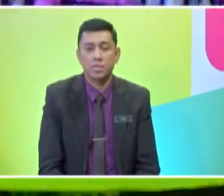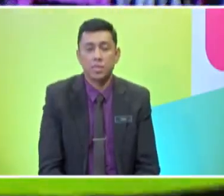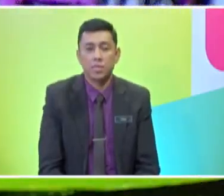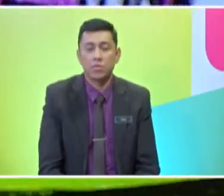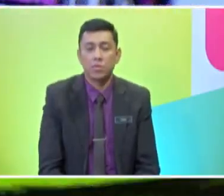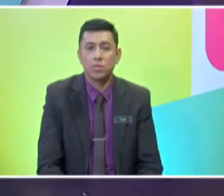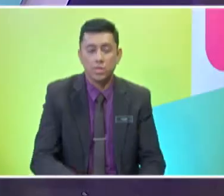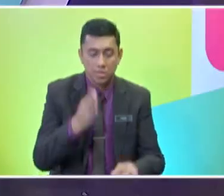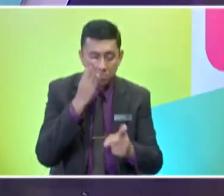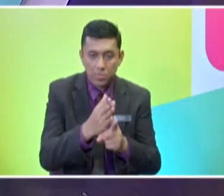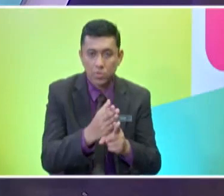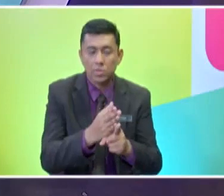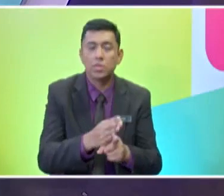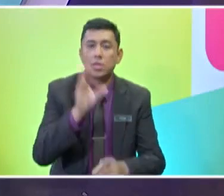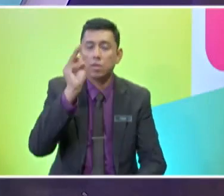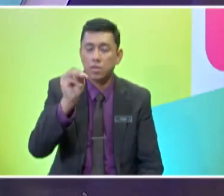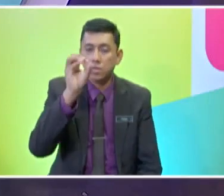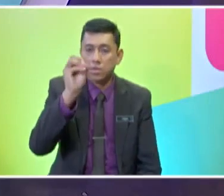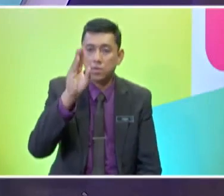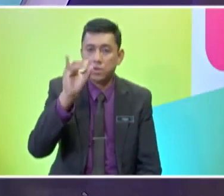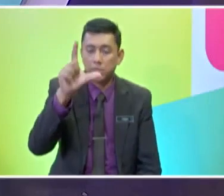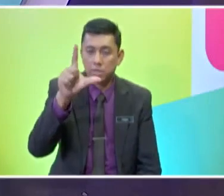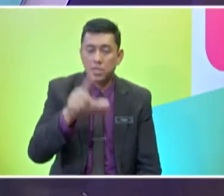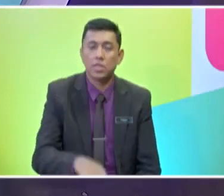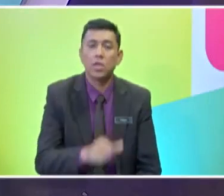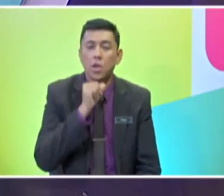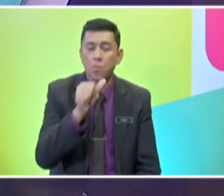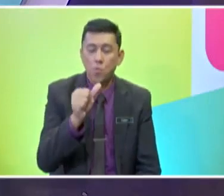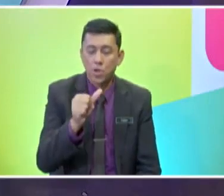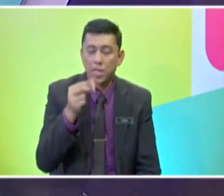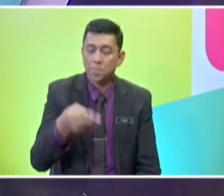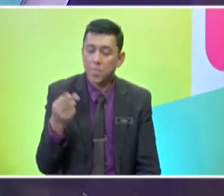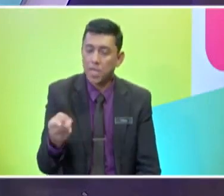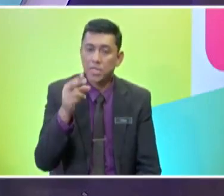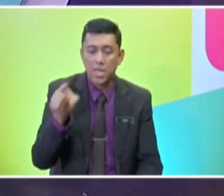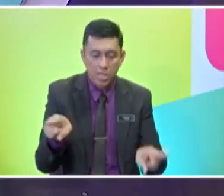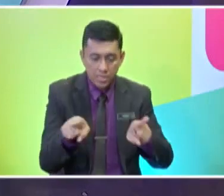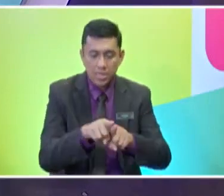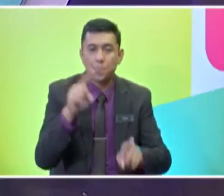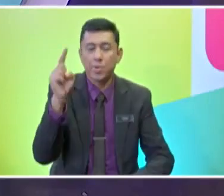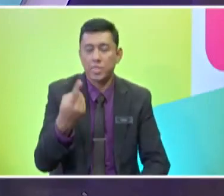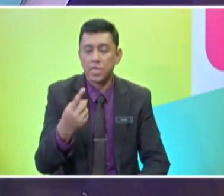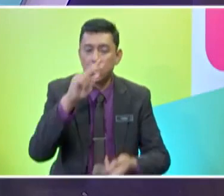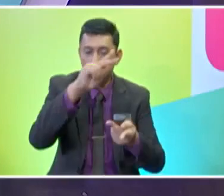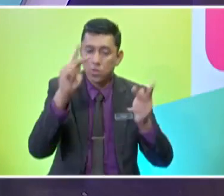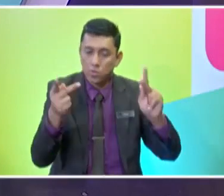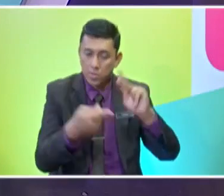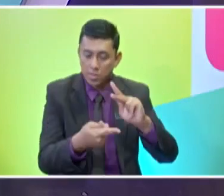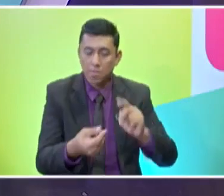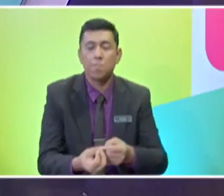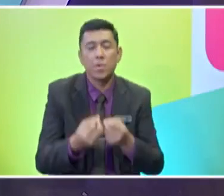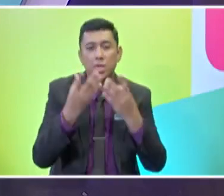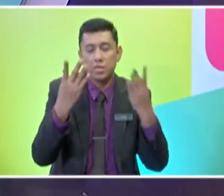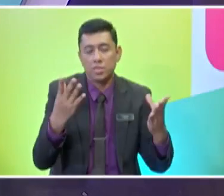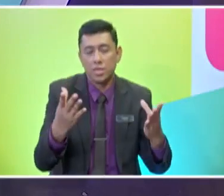untuk menghasilkan rumah burung kita tidak terlihat menggunakan bahan yang sama saja tidak semestinya menggunakan untuk kotak kita beli gunakan sebagai